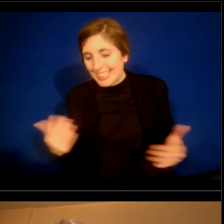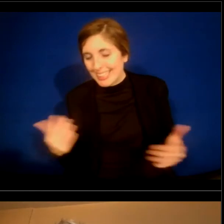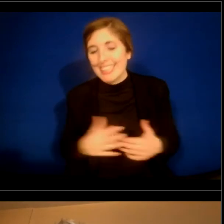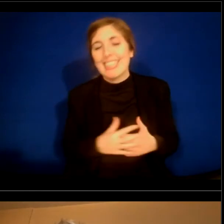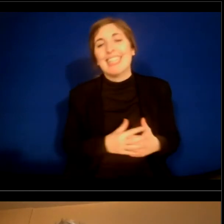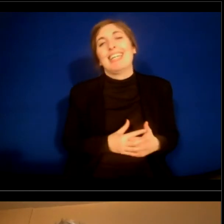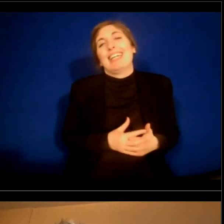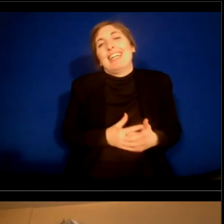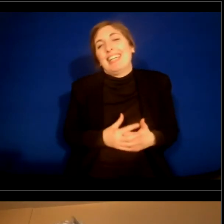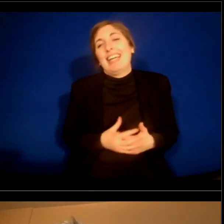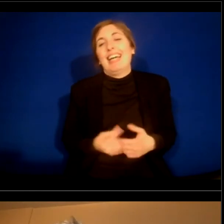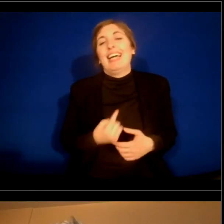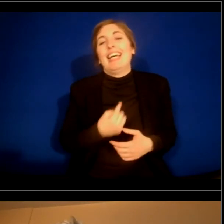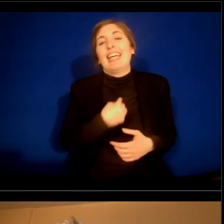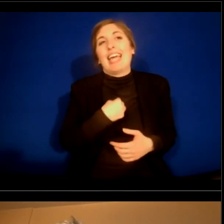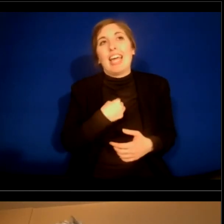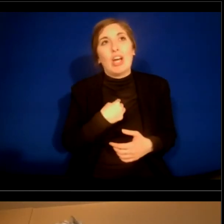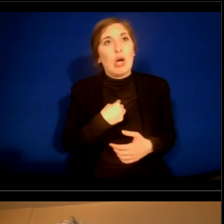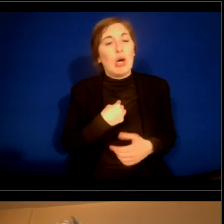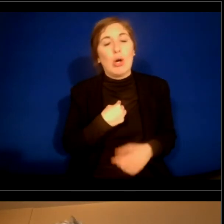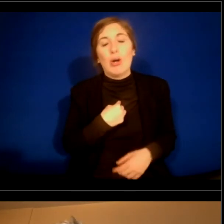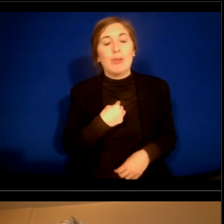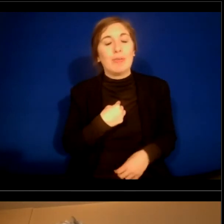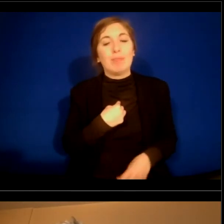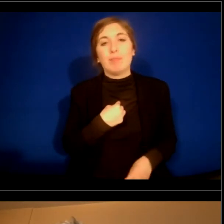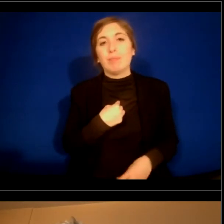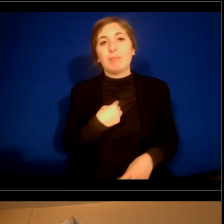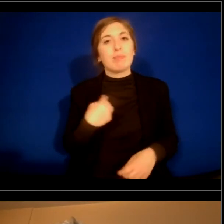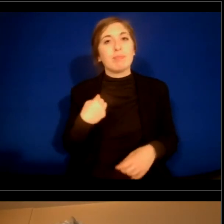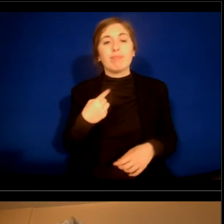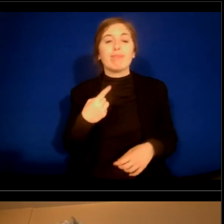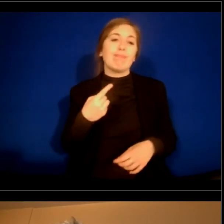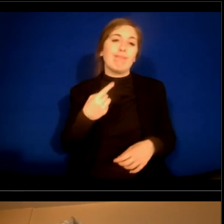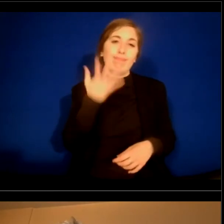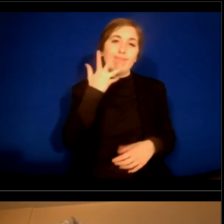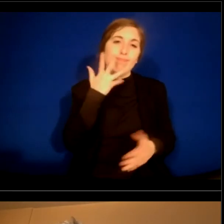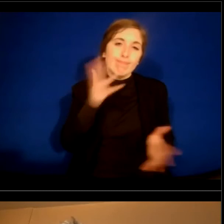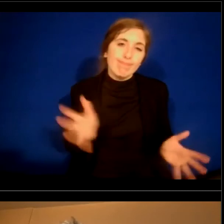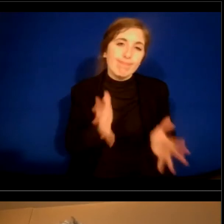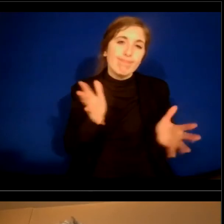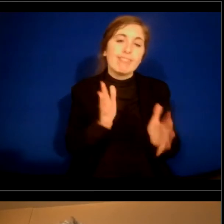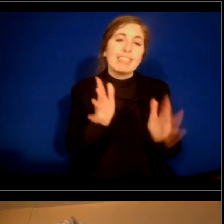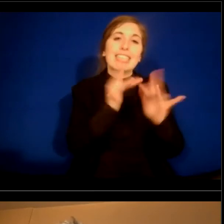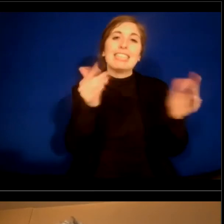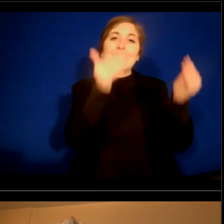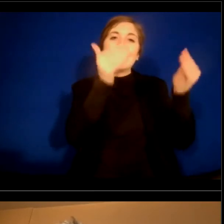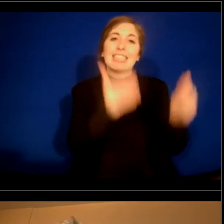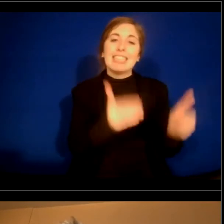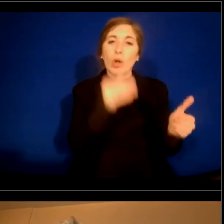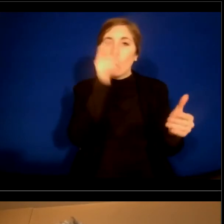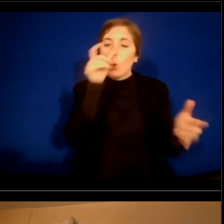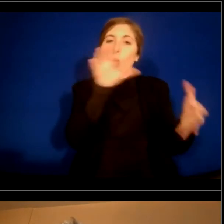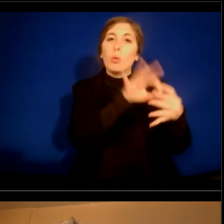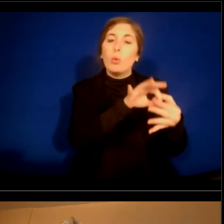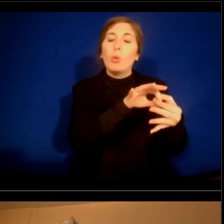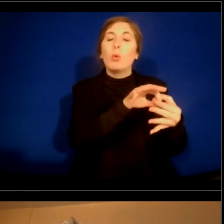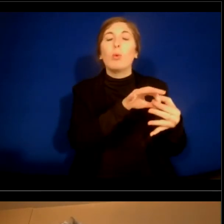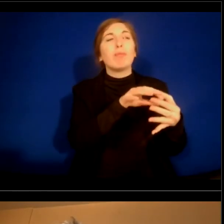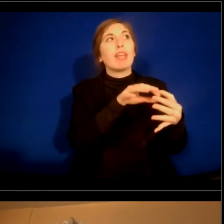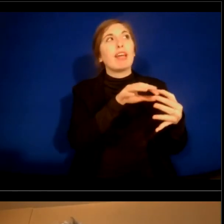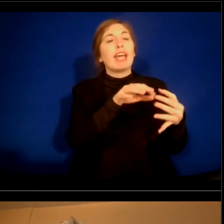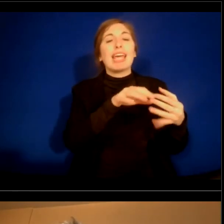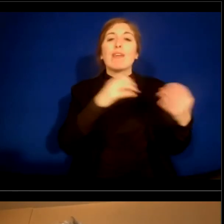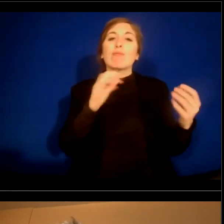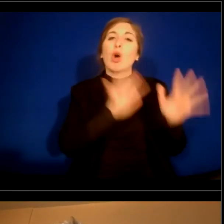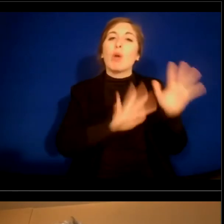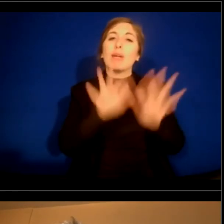loro, visto che ci lavoriamo, che tipo di supporto dare. Siamo in contatto appunto con la presidente dell'ordine degli